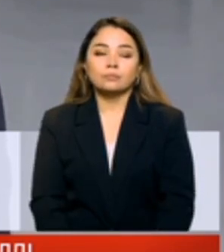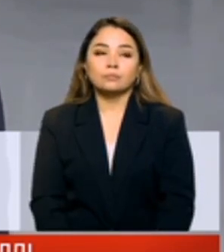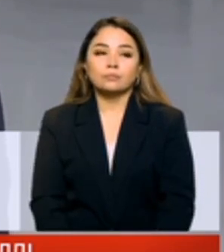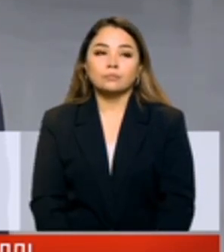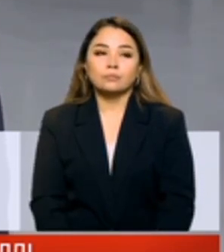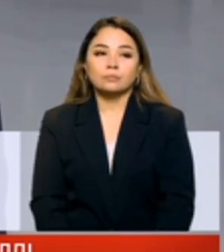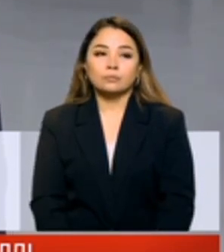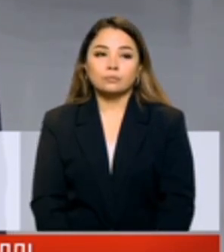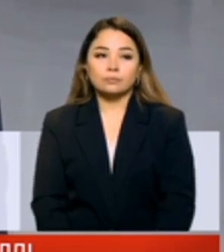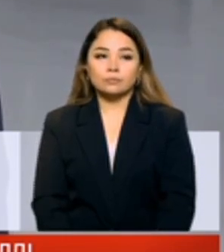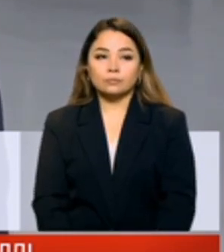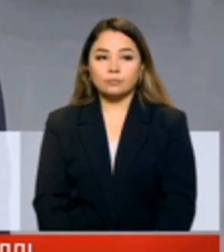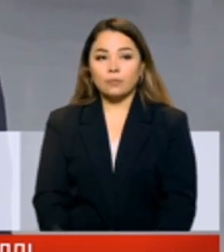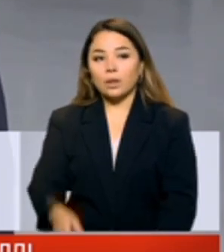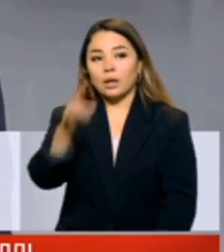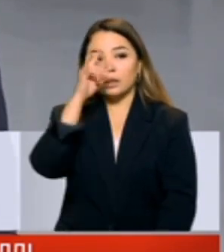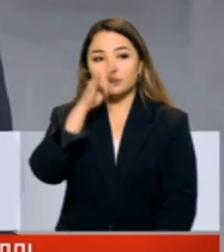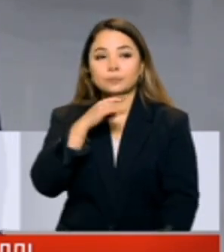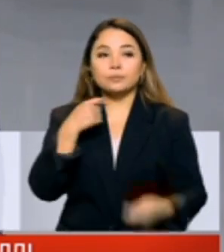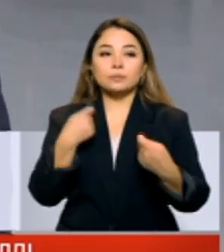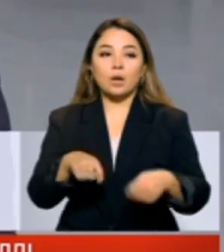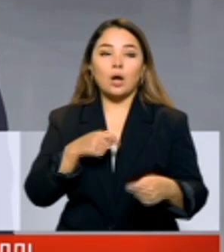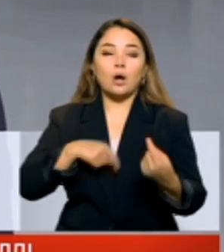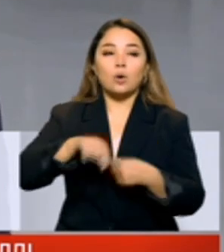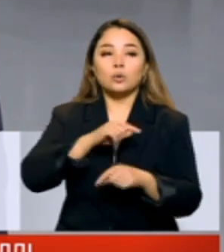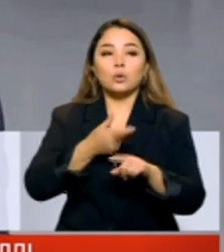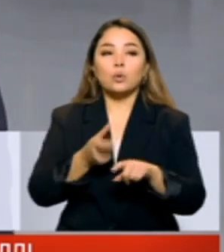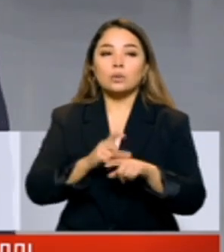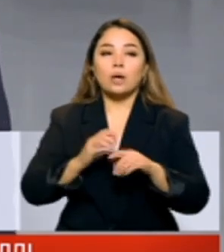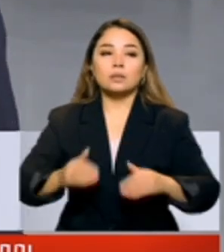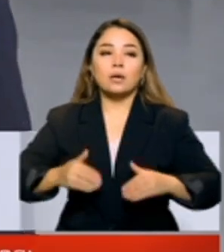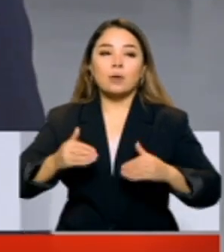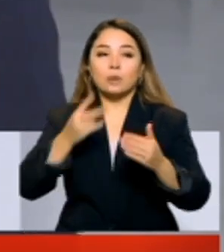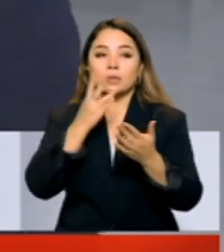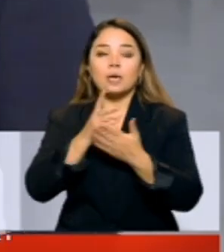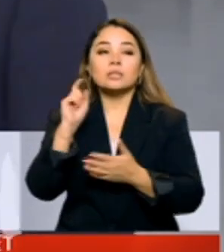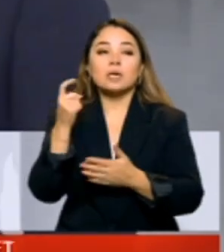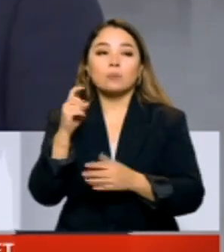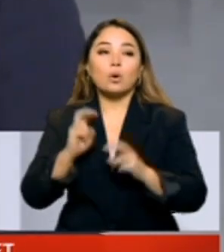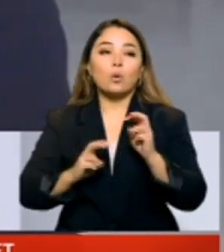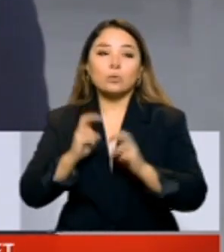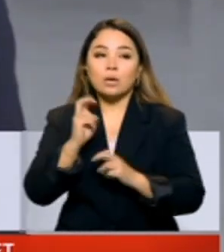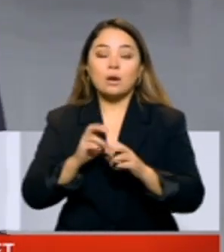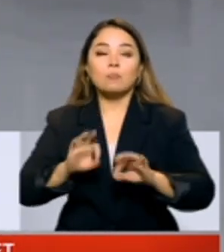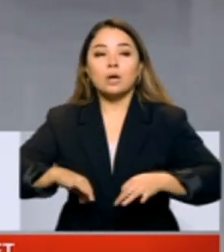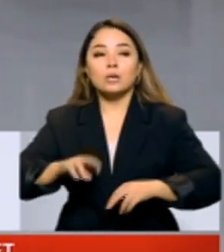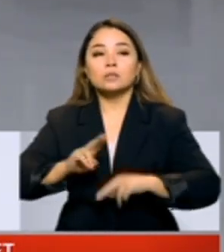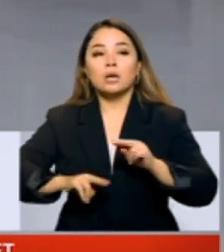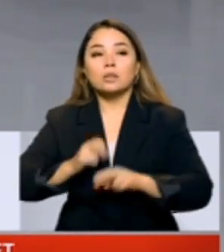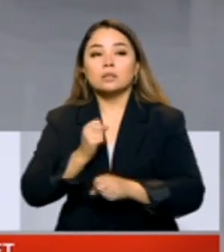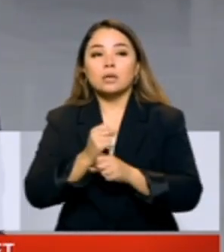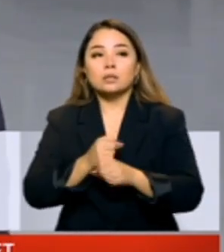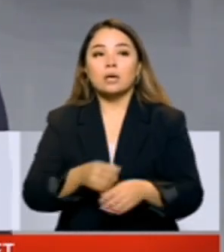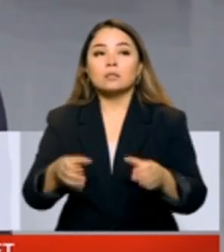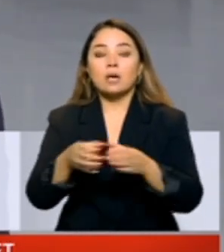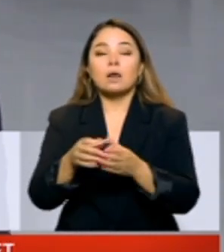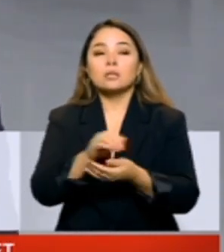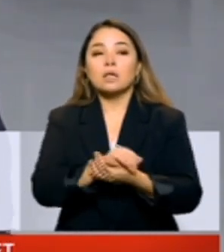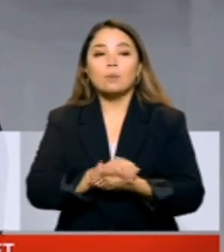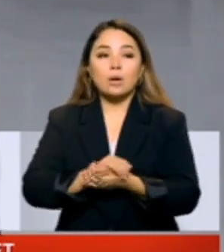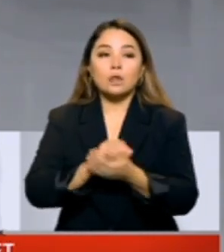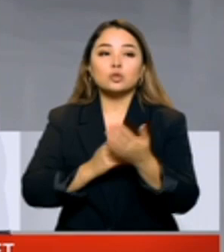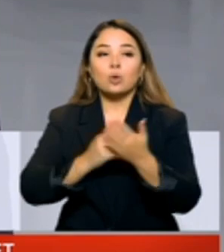Казахстана комплектующих. Қазақстанмен сауда айналымы өте қарқынды дамып жатыр. Химиялық өнімдер, машина жасау салаларында ынтымақтастық